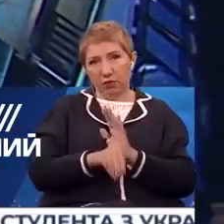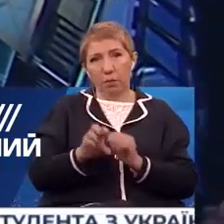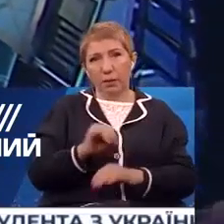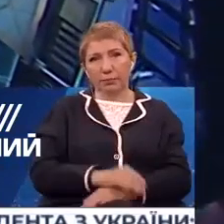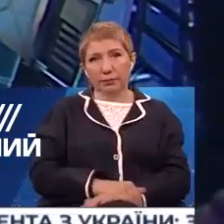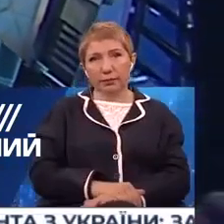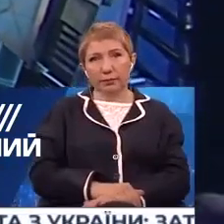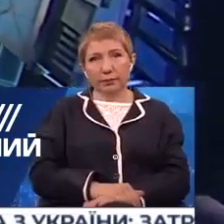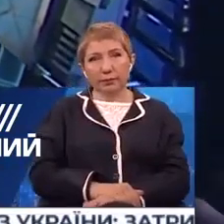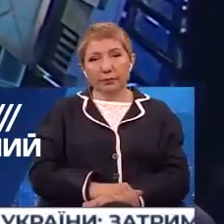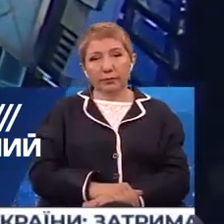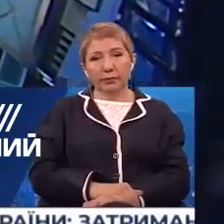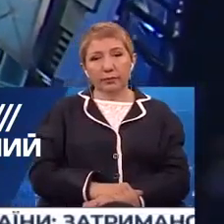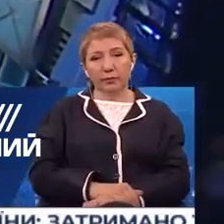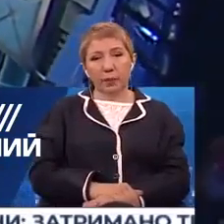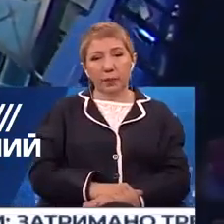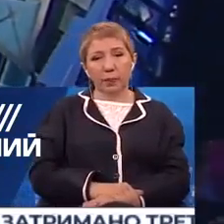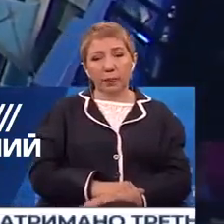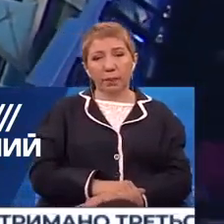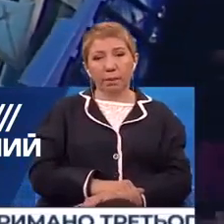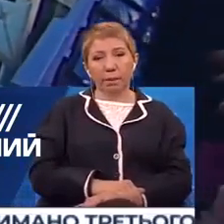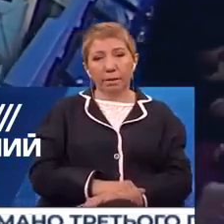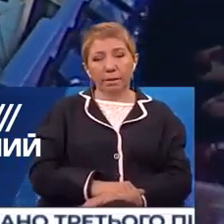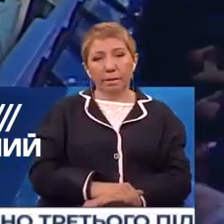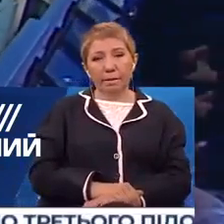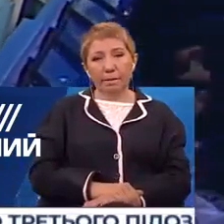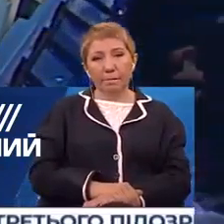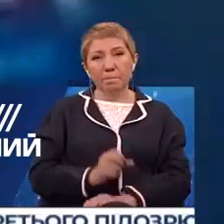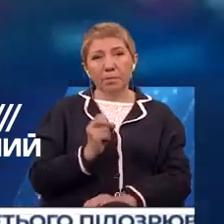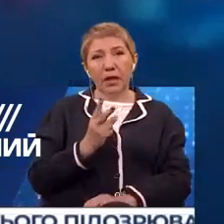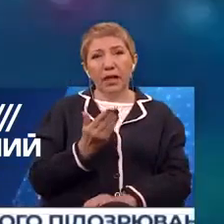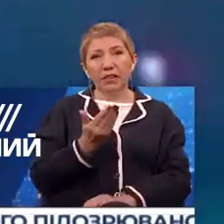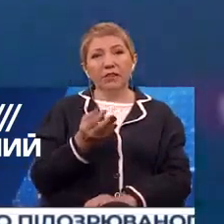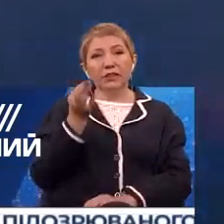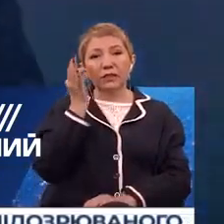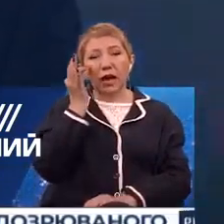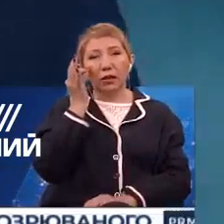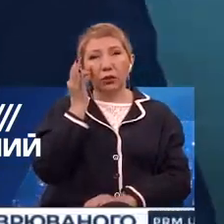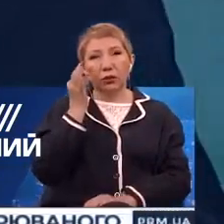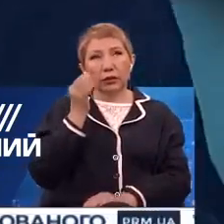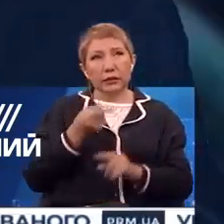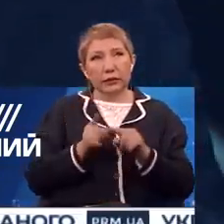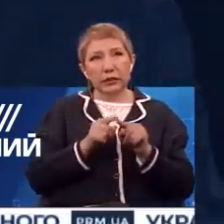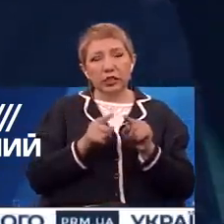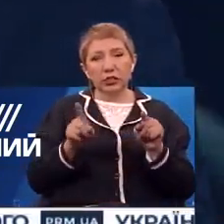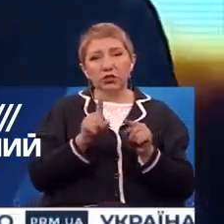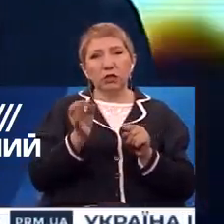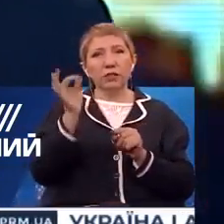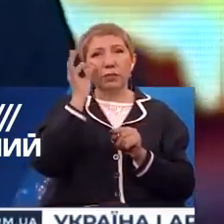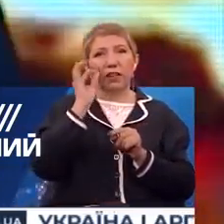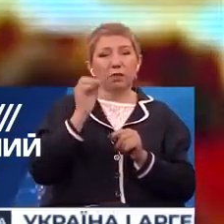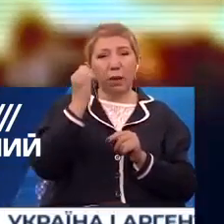Пане Юрію, от як ви будете згадувати ті часи, що саме перше у вас ось вспливає в